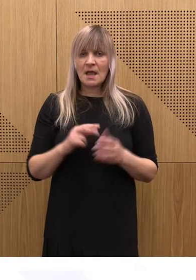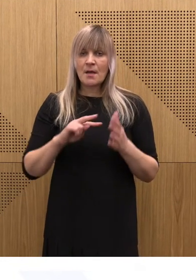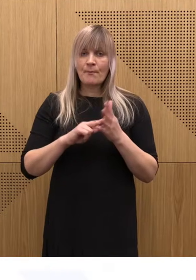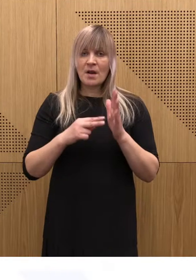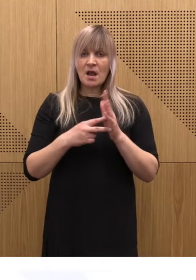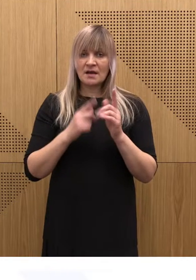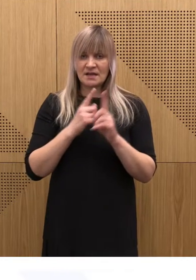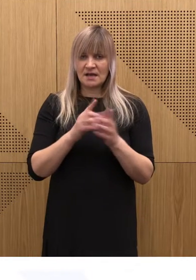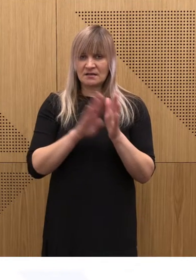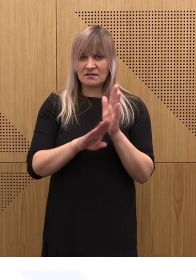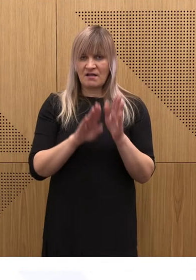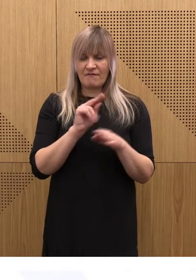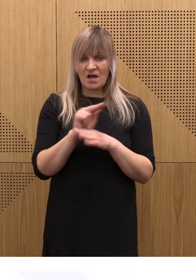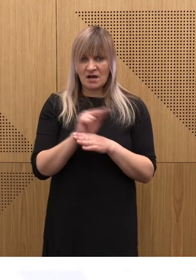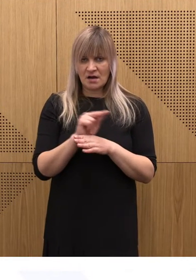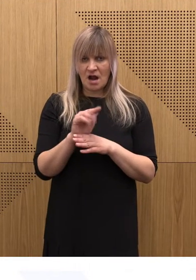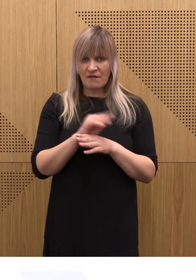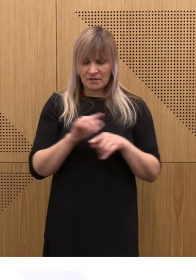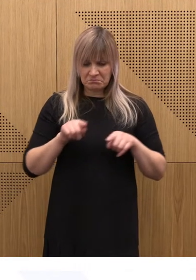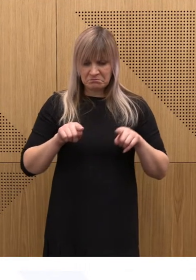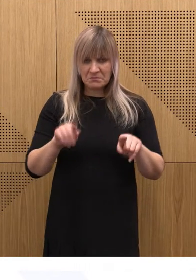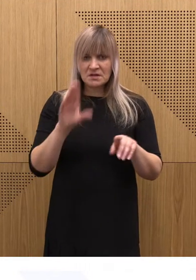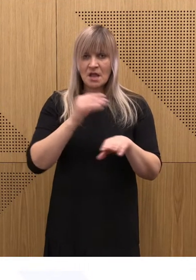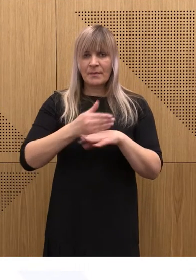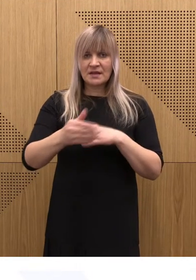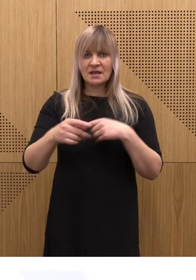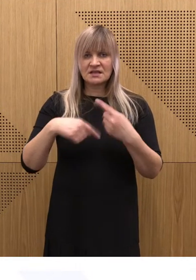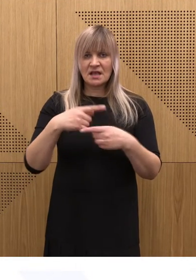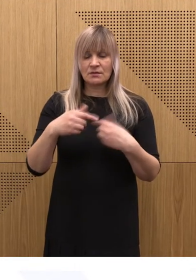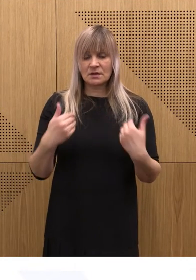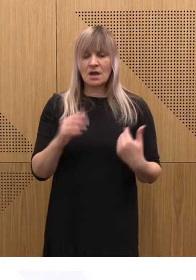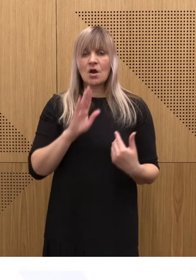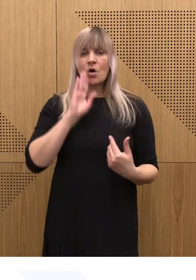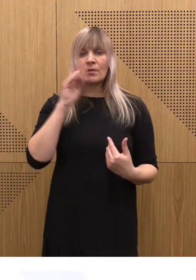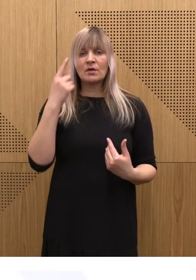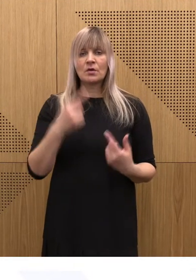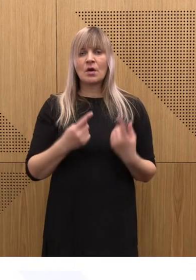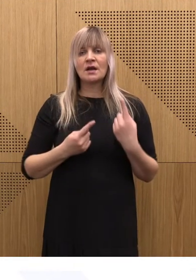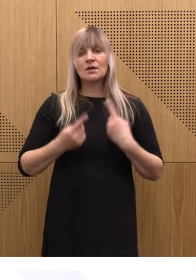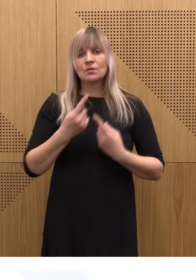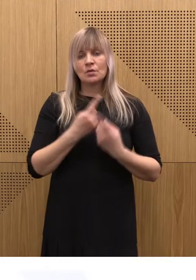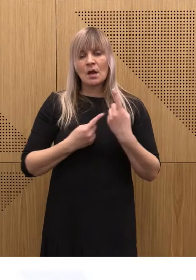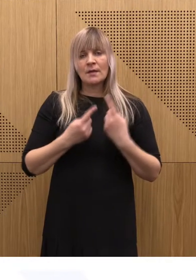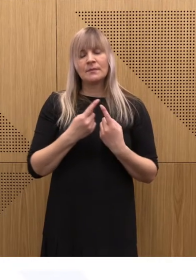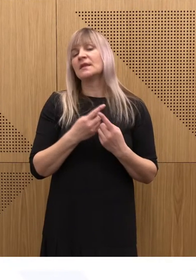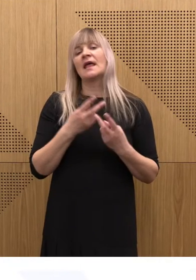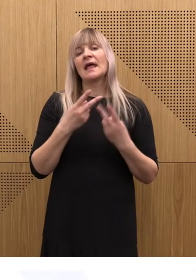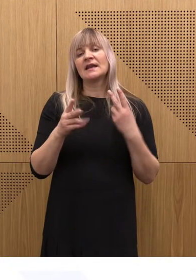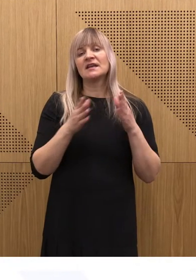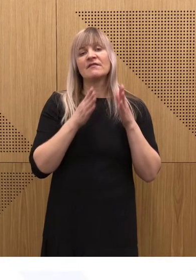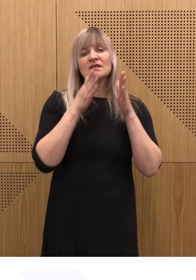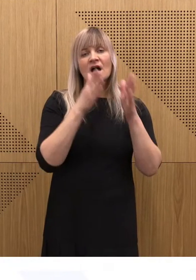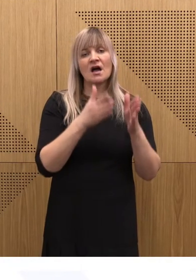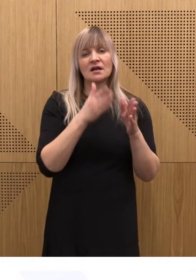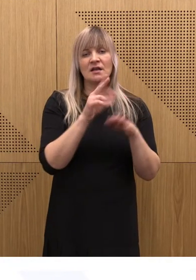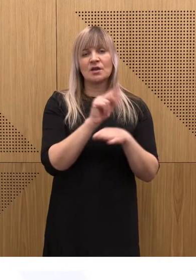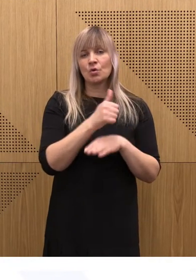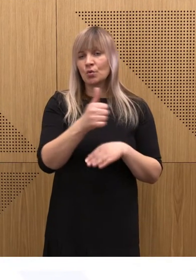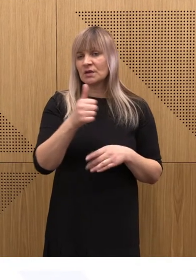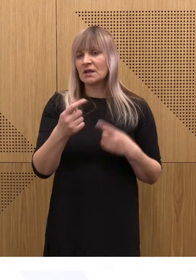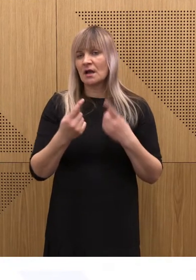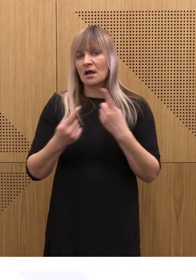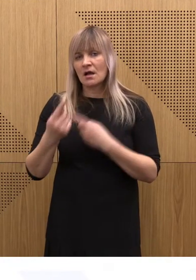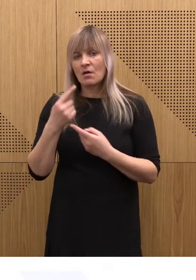ravi veel mingis osas saaks jätkuda. Mul on täna hommikul olnud jutuajamised erinevate Eesti haiglate juhtidega